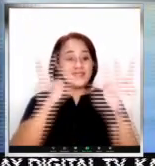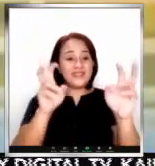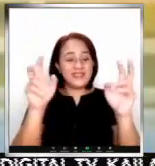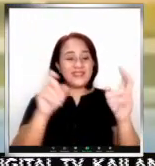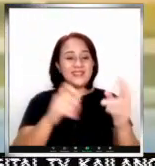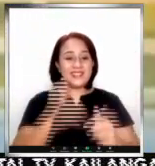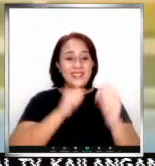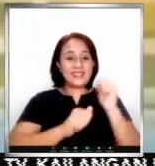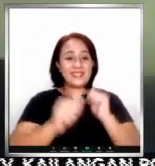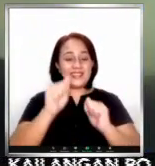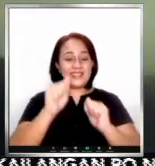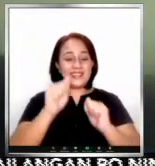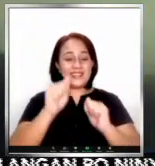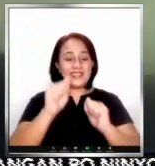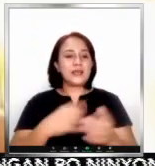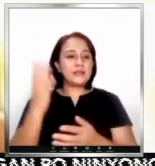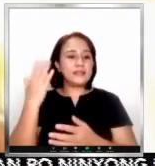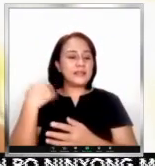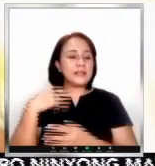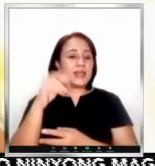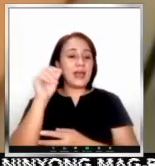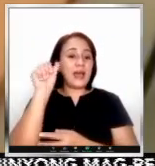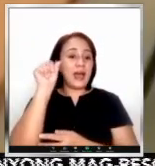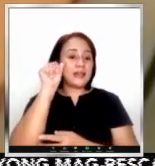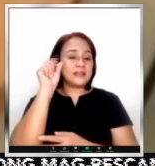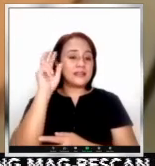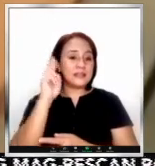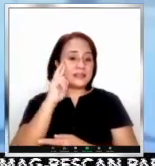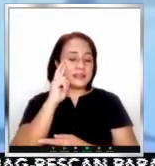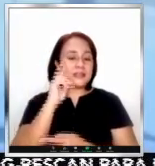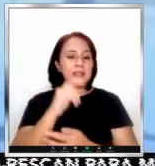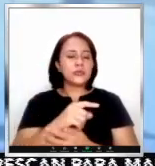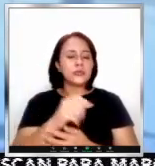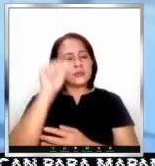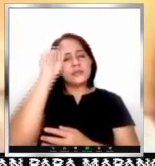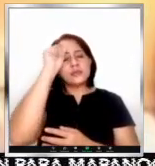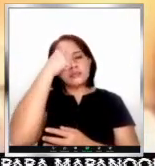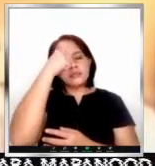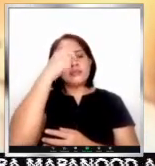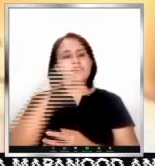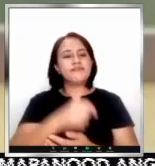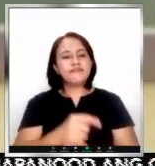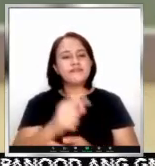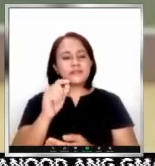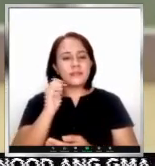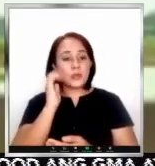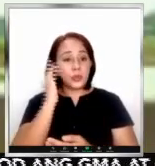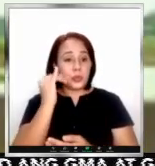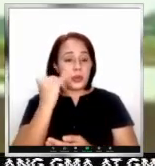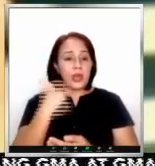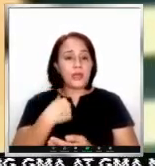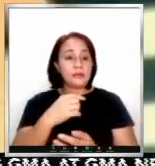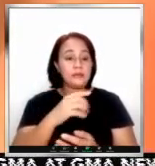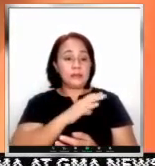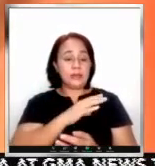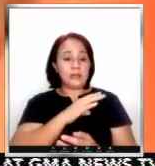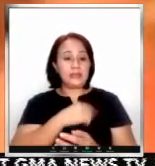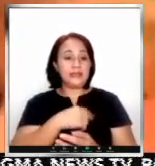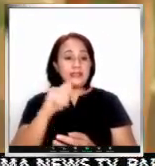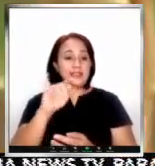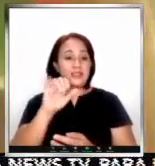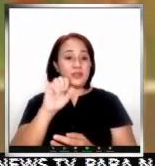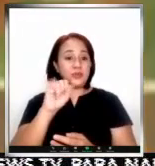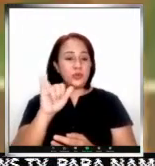multimedia star Alden Richards. Memorable raw ito para kay Alden, lalo't ang karakter niyang si Tisoy ay naging nickname na rin niya